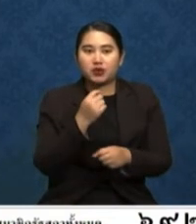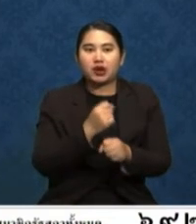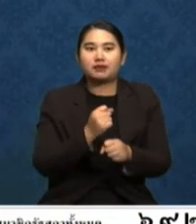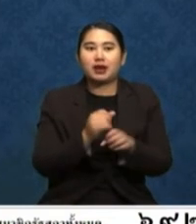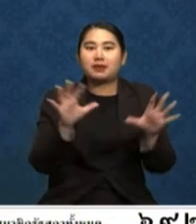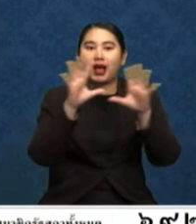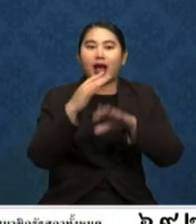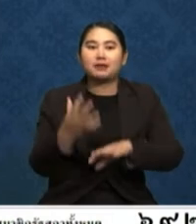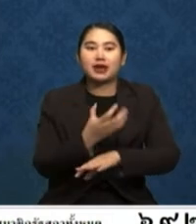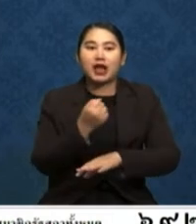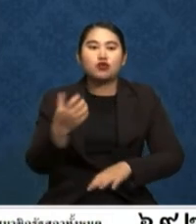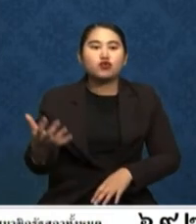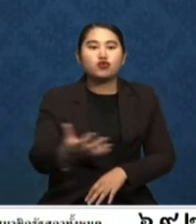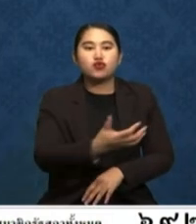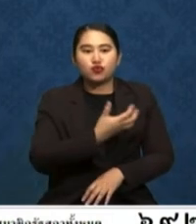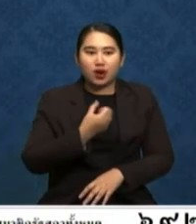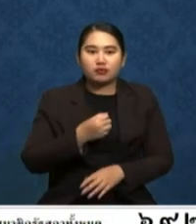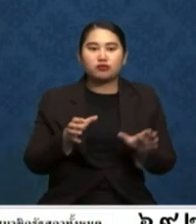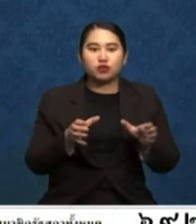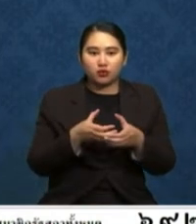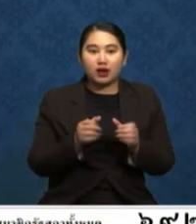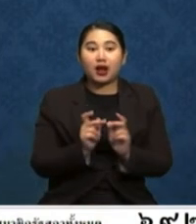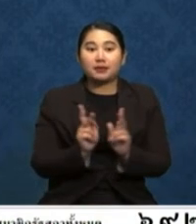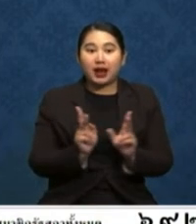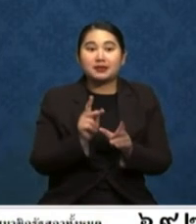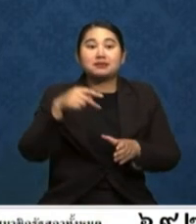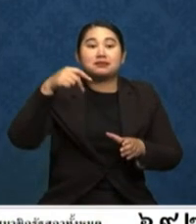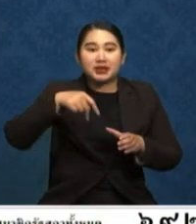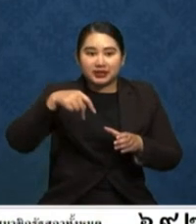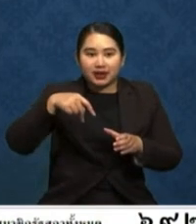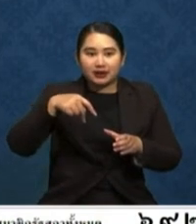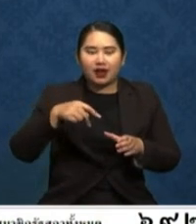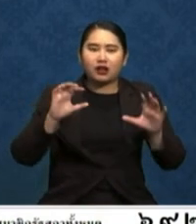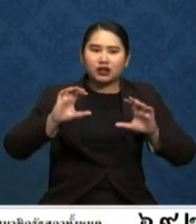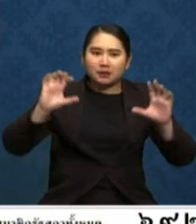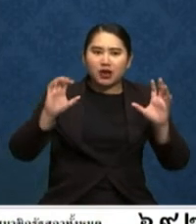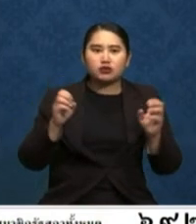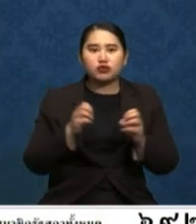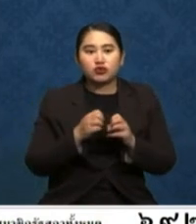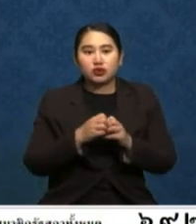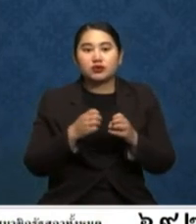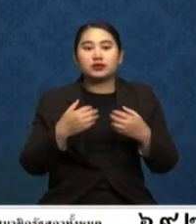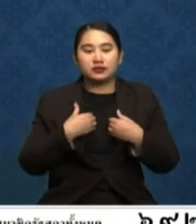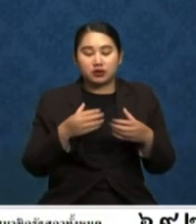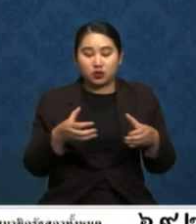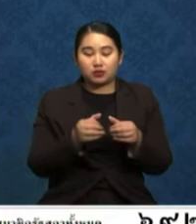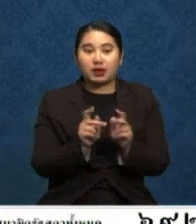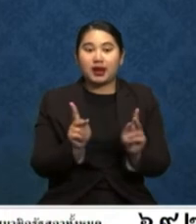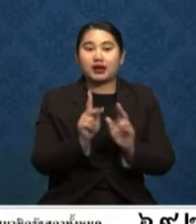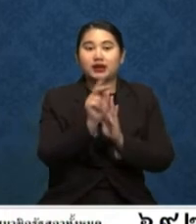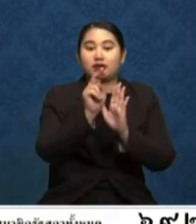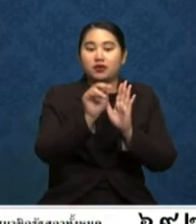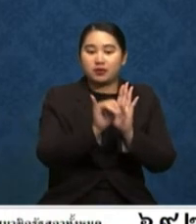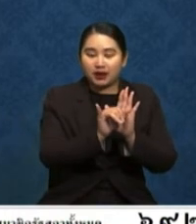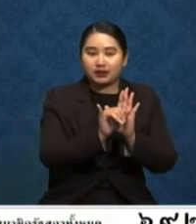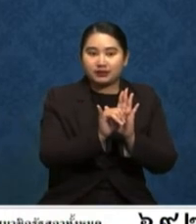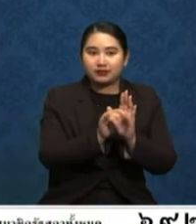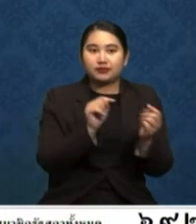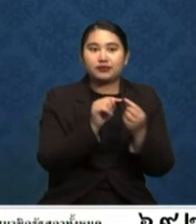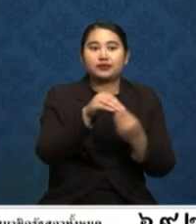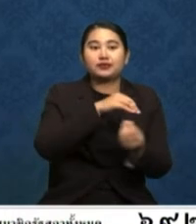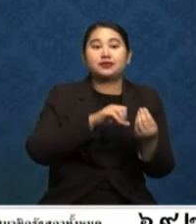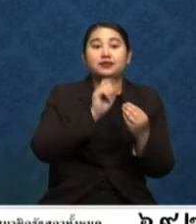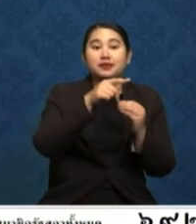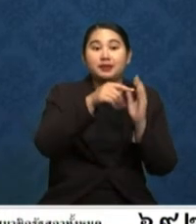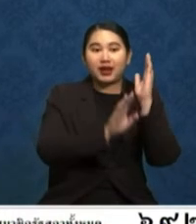รวบอำนาจมีการตั้งคณะกรรมการพิเศษแบบรัดซ้อนรัฐขึ้นมาคณะกรรมการนโยบายระเบียงเศรษฐกิจพิเศษ